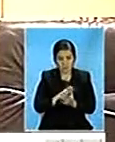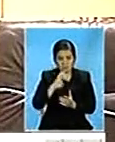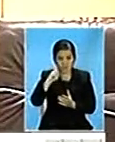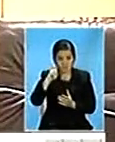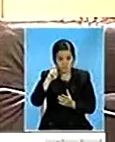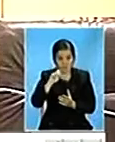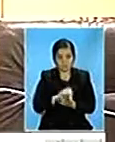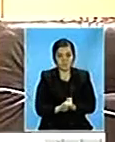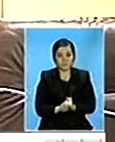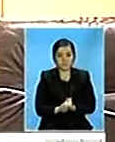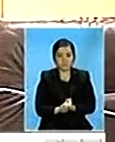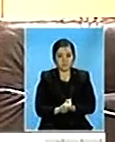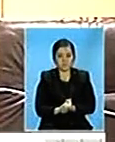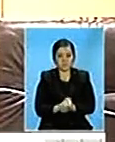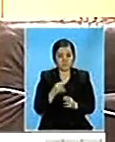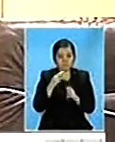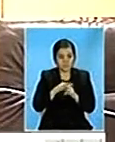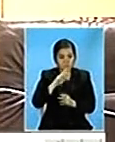ท่านวิวัฒชัย